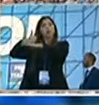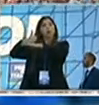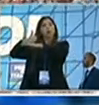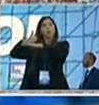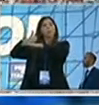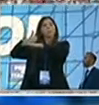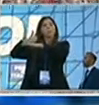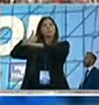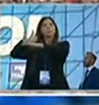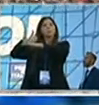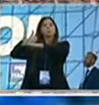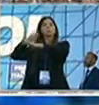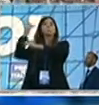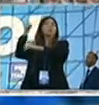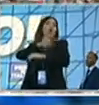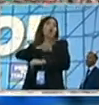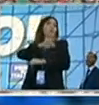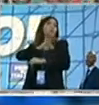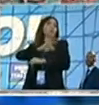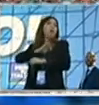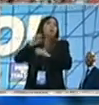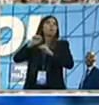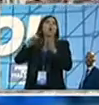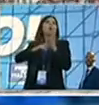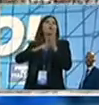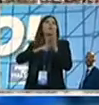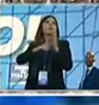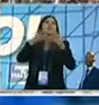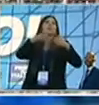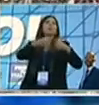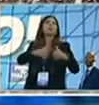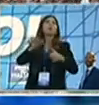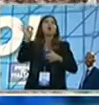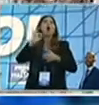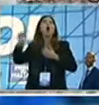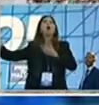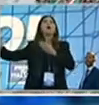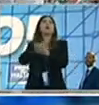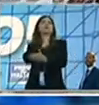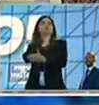contributo di Berlusconi. Berlusconi ha inventato il centrodestra, è diciamo, la sua vera creatura politica,